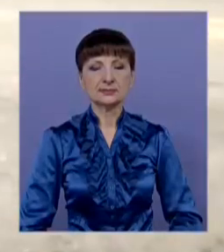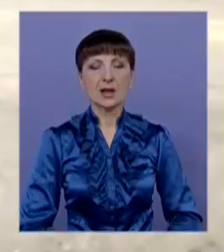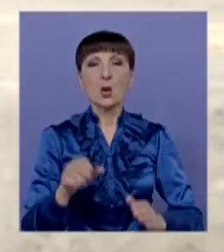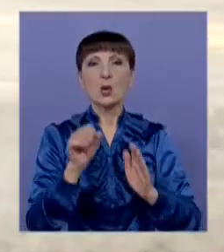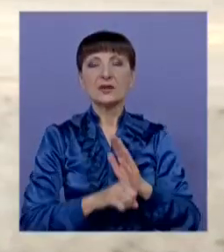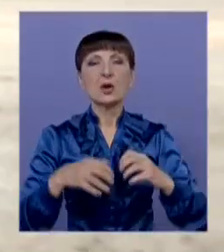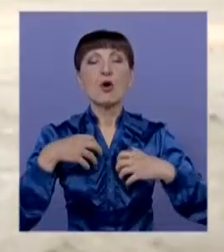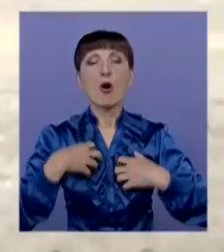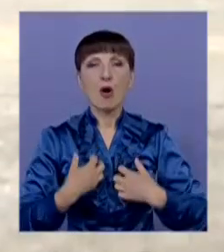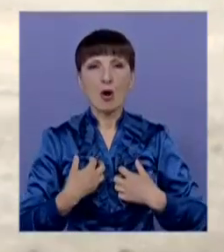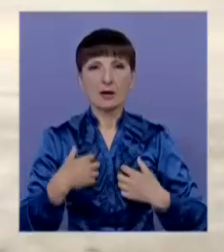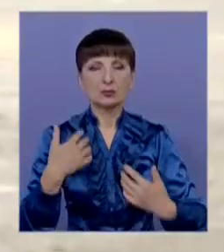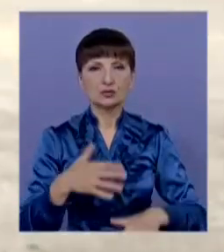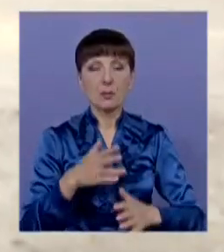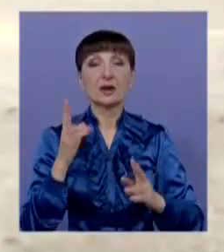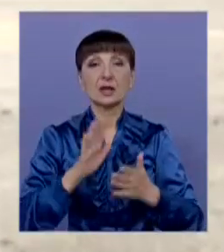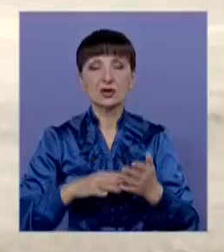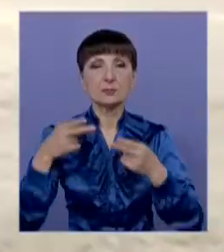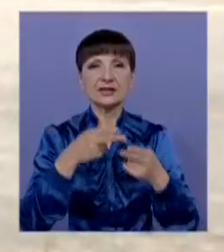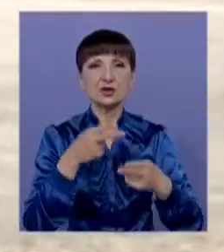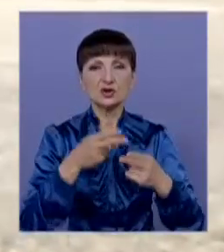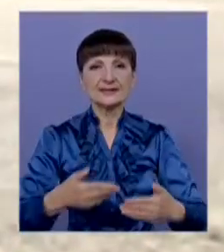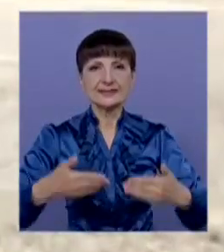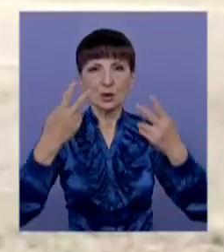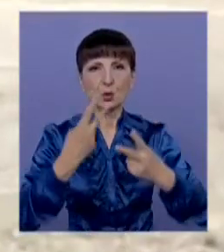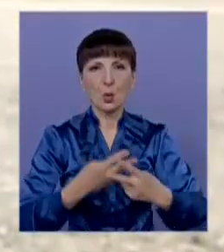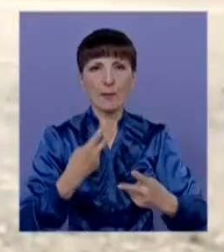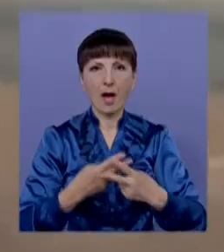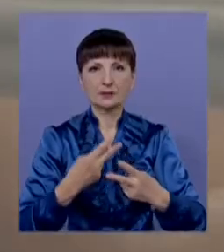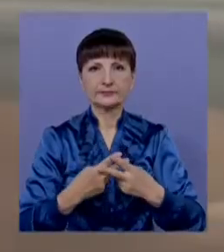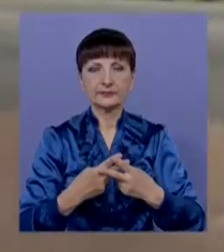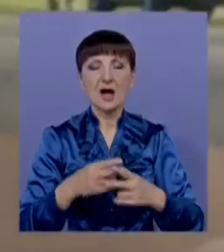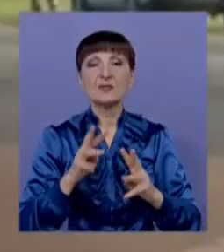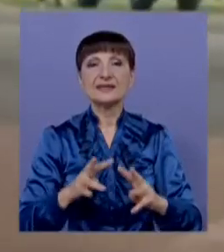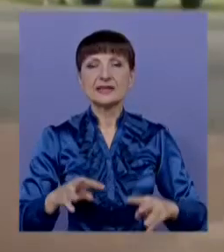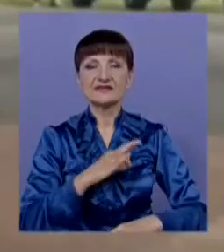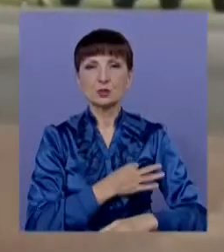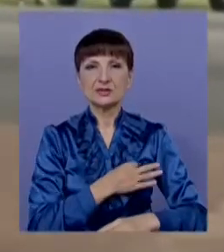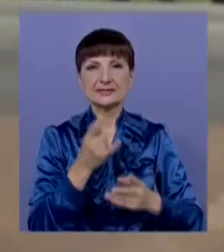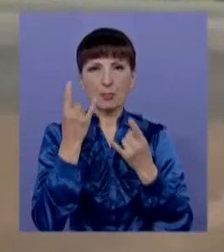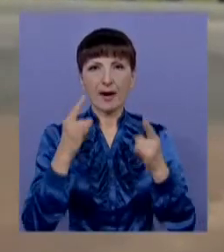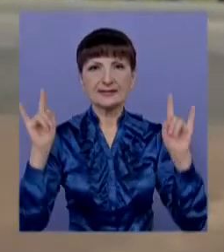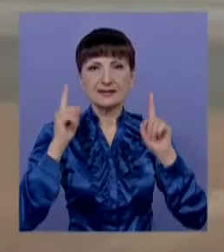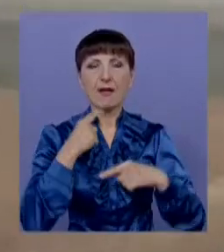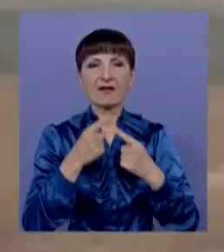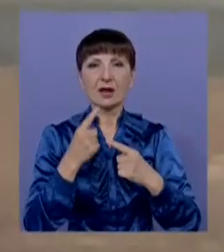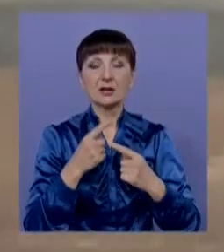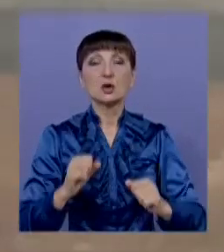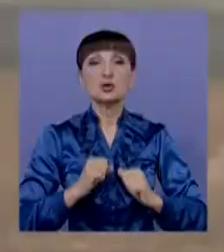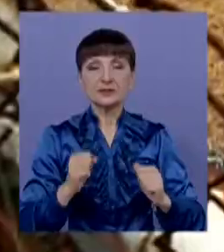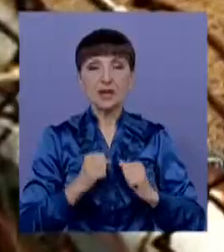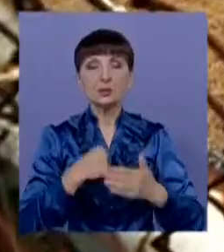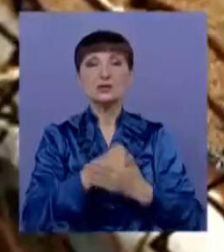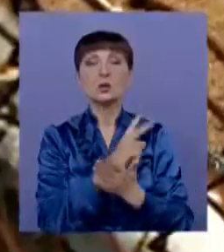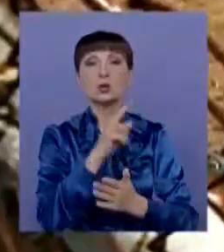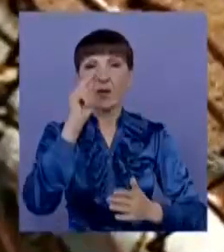Убитые горем родственники продолжают приезжать к стенам исправительного учреждения. В Министерстве юстиции Бразилии заявили, что пытаются